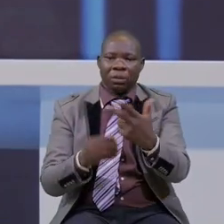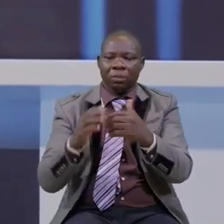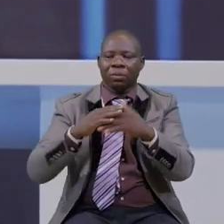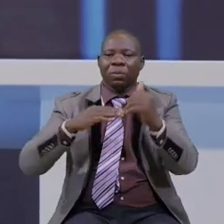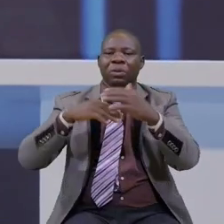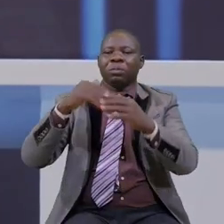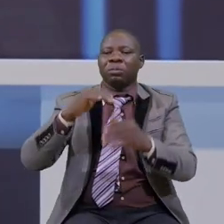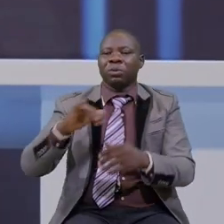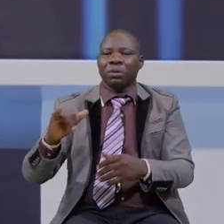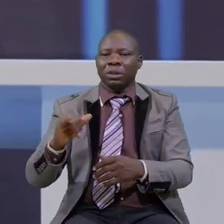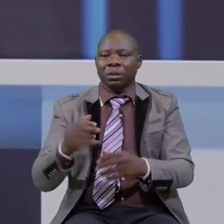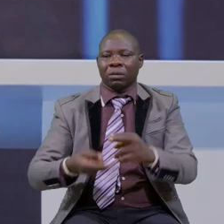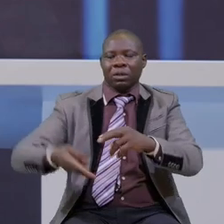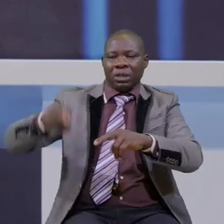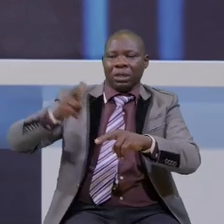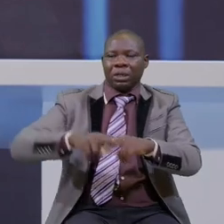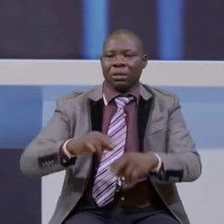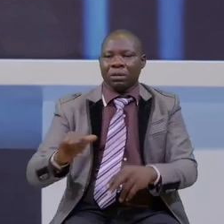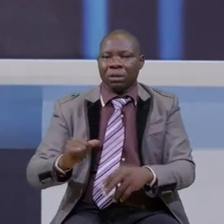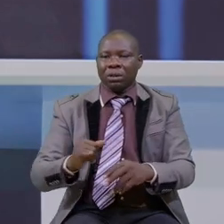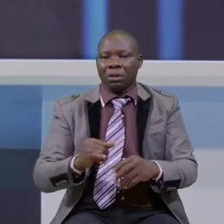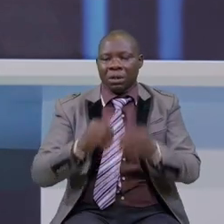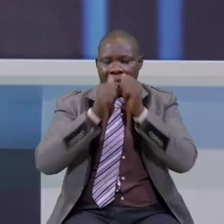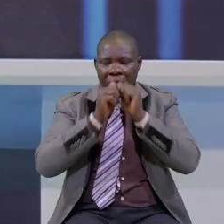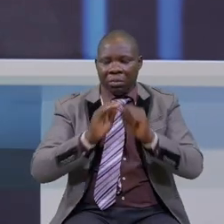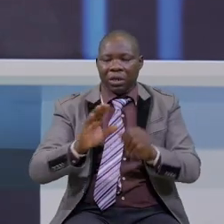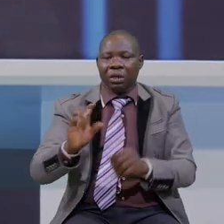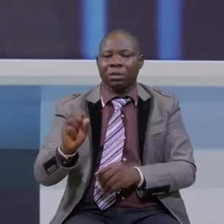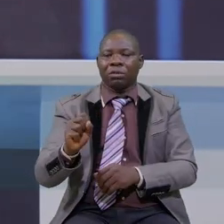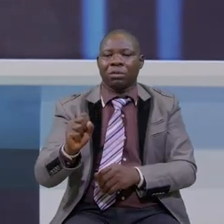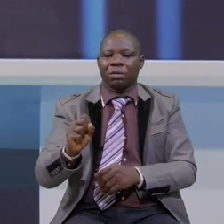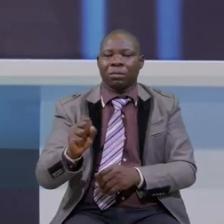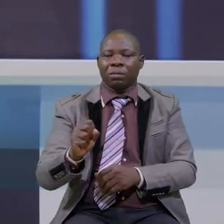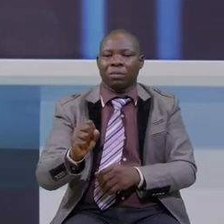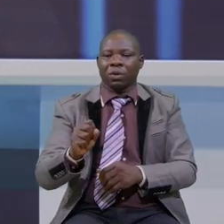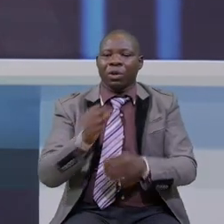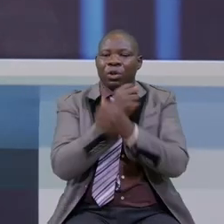bâtir des béatitudes croissantes avec amour